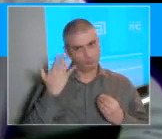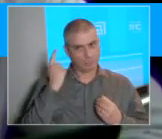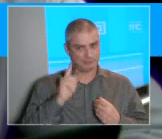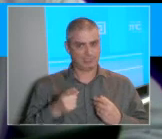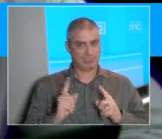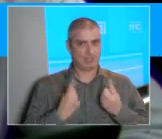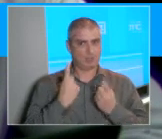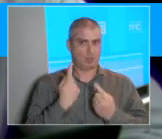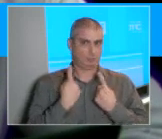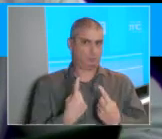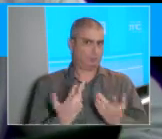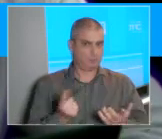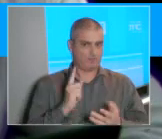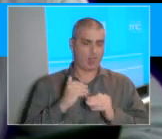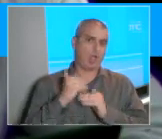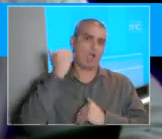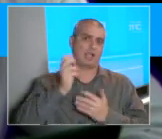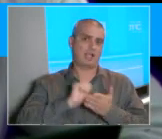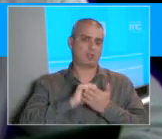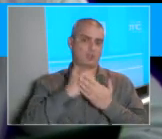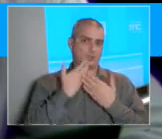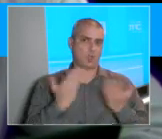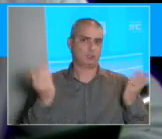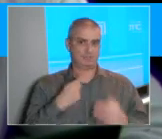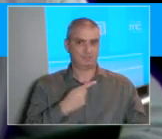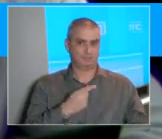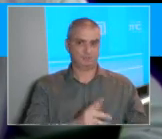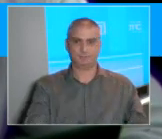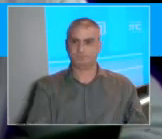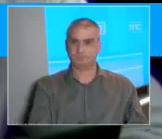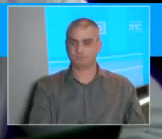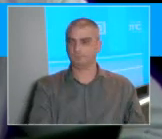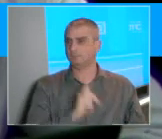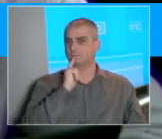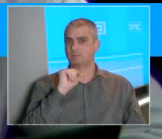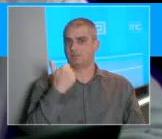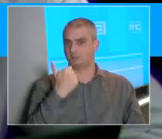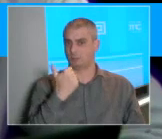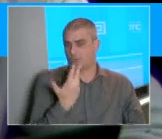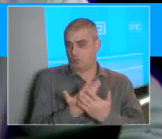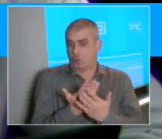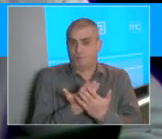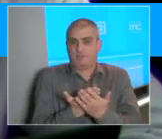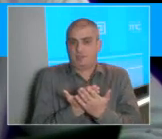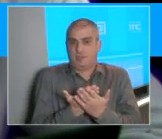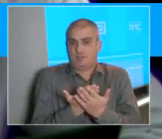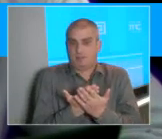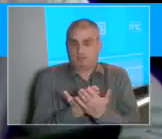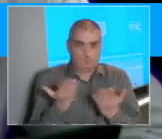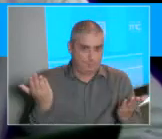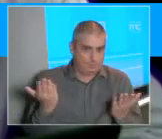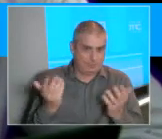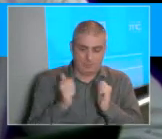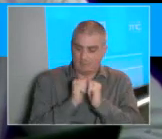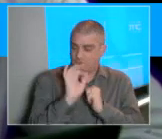צריך לקרות מאלה ולא אחרי שעיתונאים חושפים את זה? קודם כל, עצם העובדה שעמית מררי